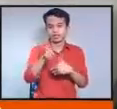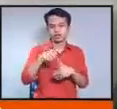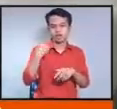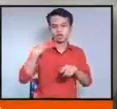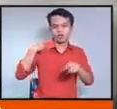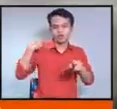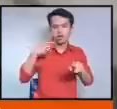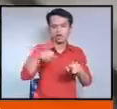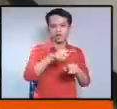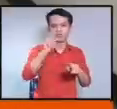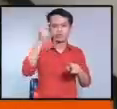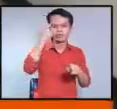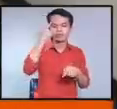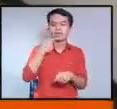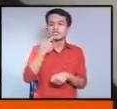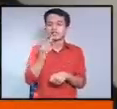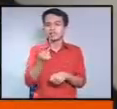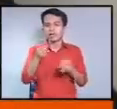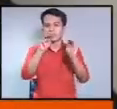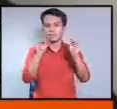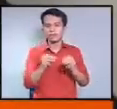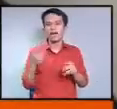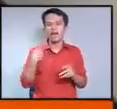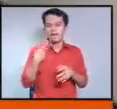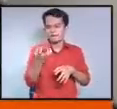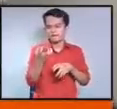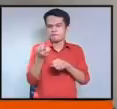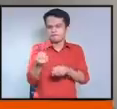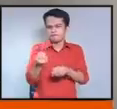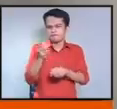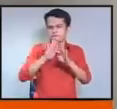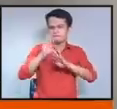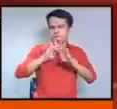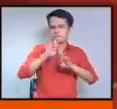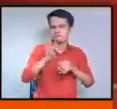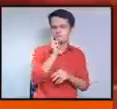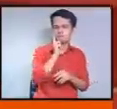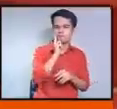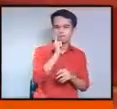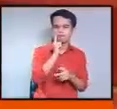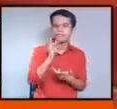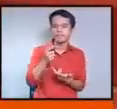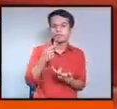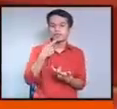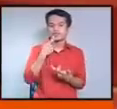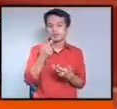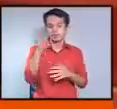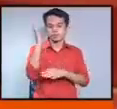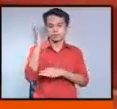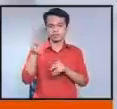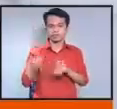opisyal ng pamahalaan, sinabi ngayon ng Palasyo na may trust issues si Pangulong Duterte sa kanya. Ayon kay Presidential